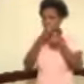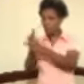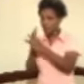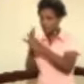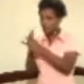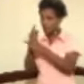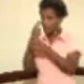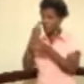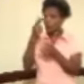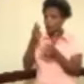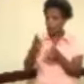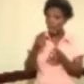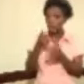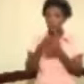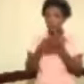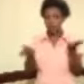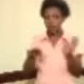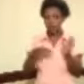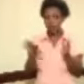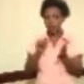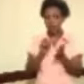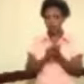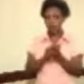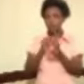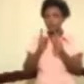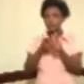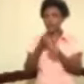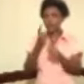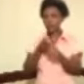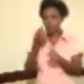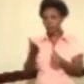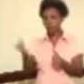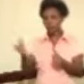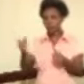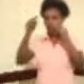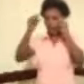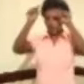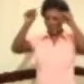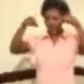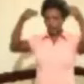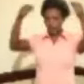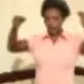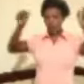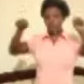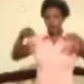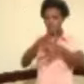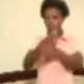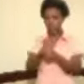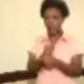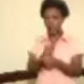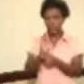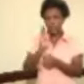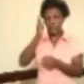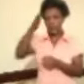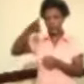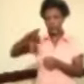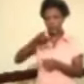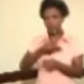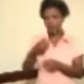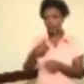observé, il y a pour qui moun, qui dans le gouvernement, qui première mesure précisément pour prendre. En ce qui concerne moun qui dans